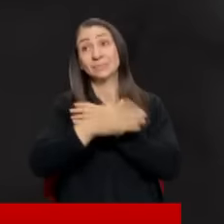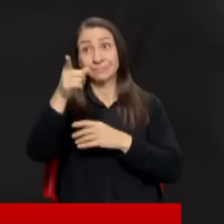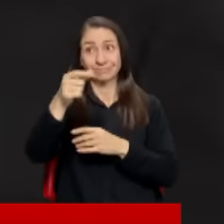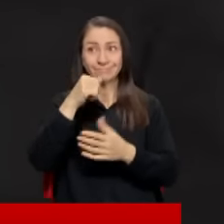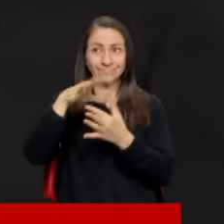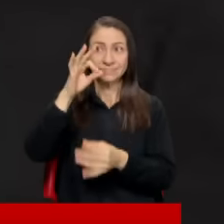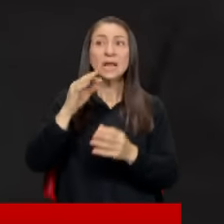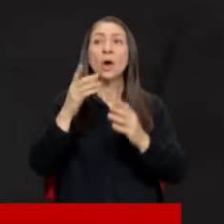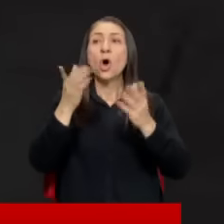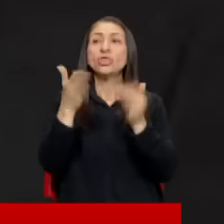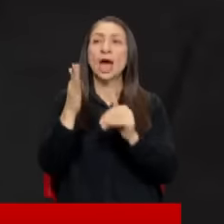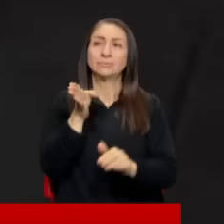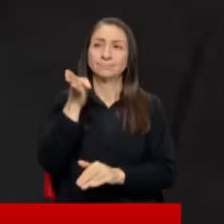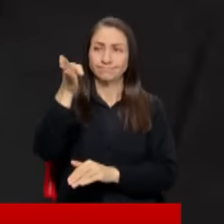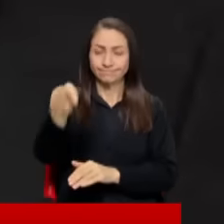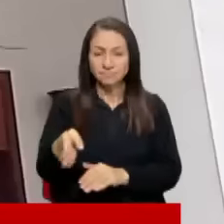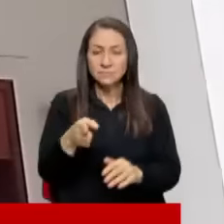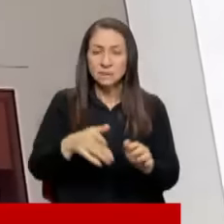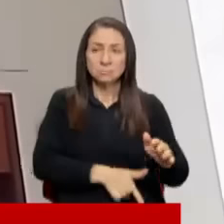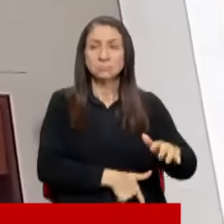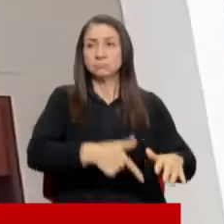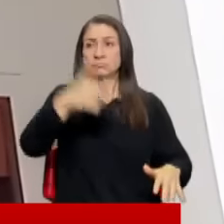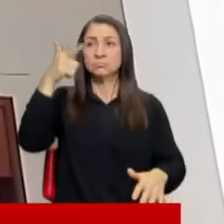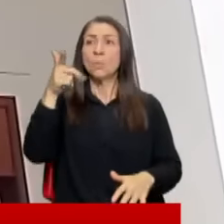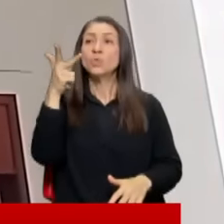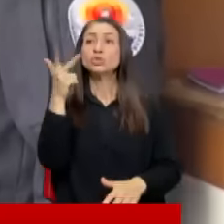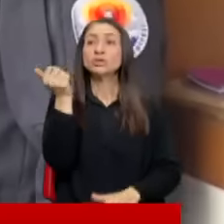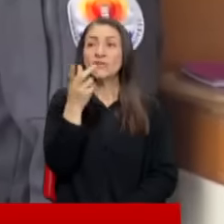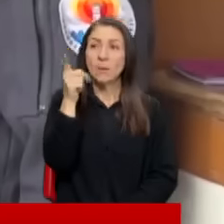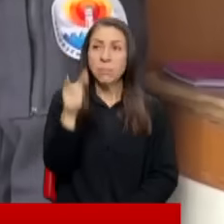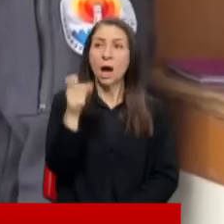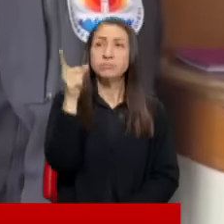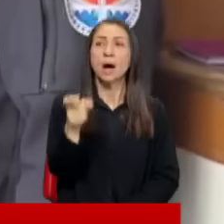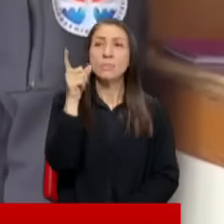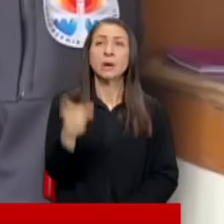Güdük'ün makam odasına gitti. Silahını çekti, üç el ateş etti.